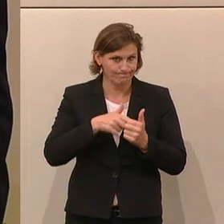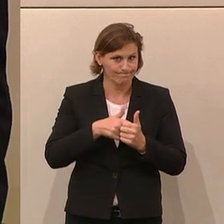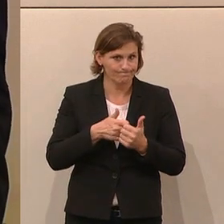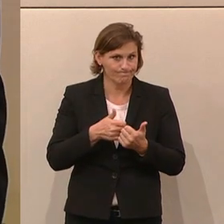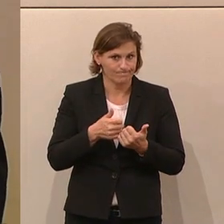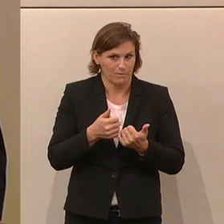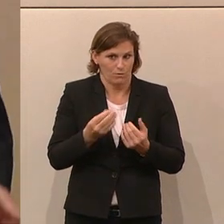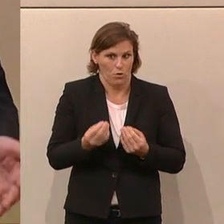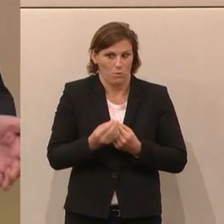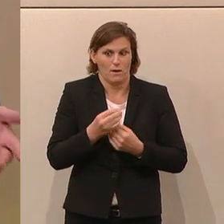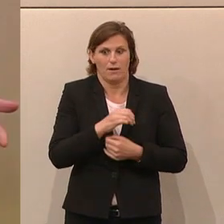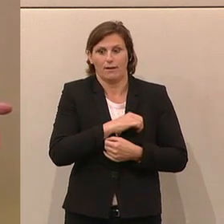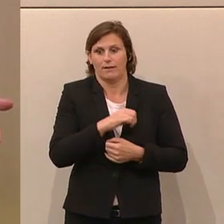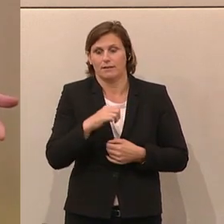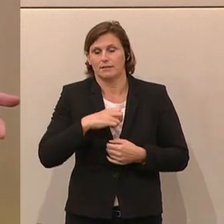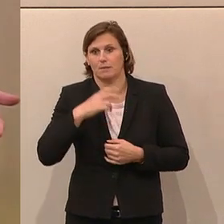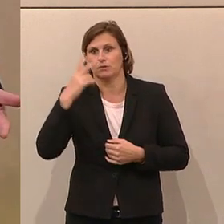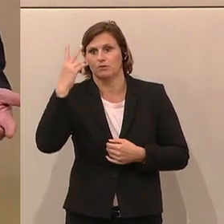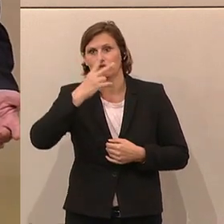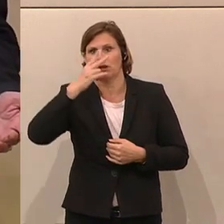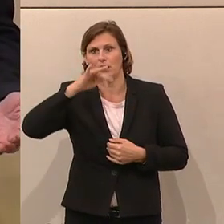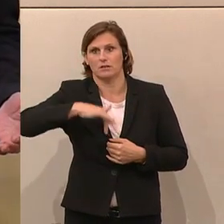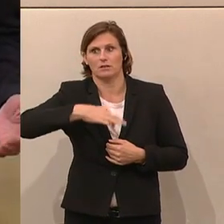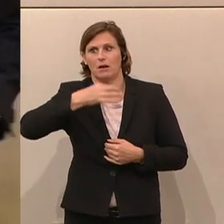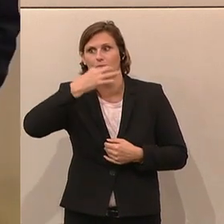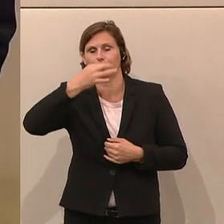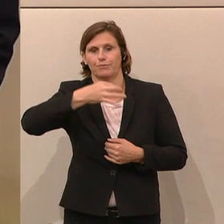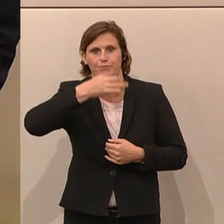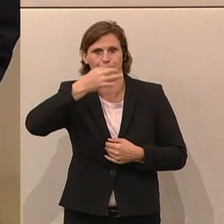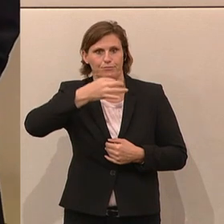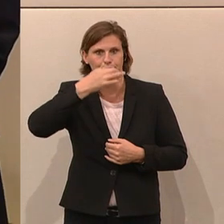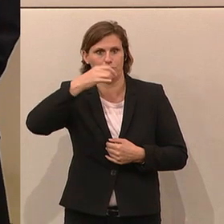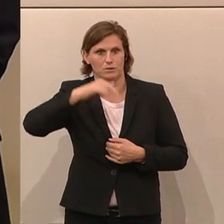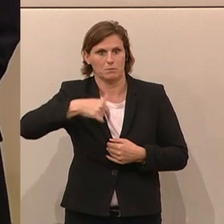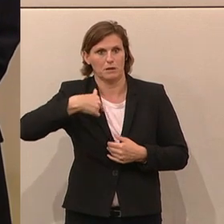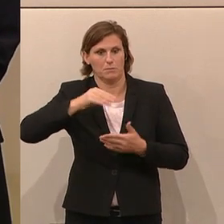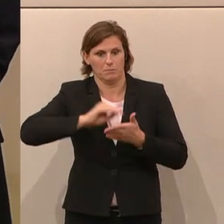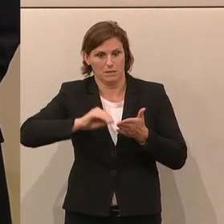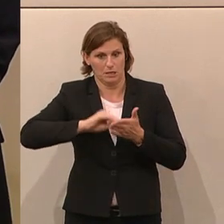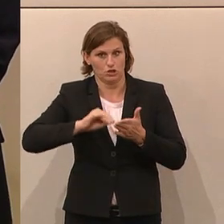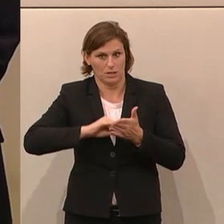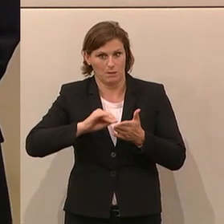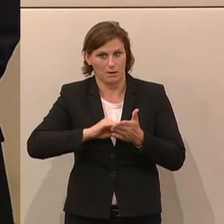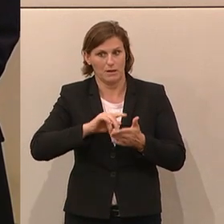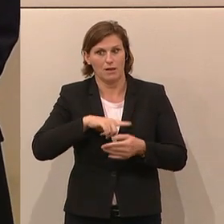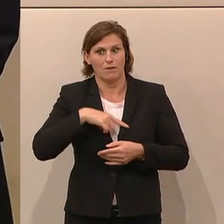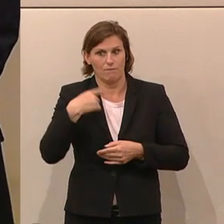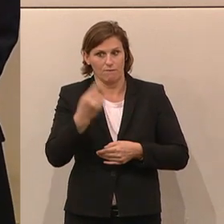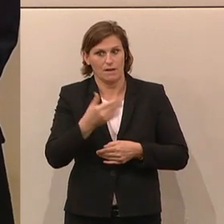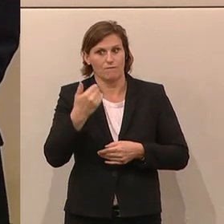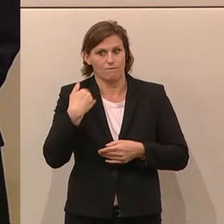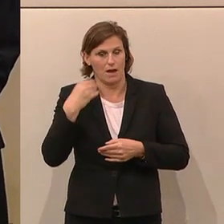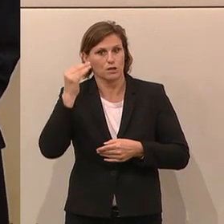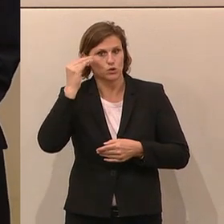ganz selbstverständlich sagen Sie uns hier im Hohen Haus, ihr habt mitgeschrieben, wir waren in der